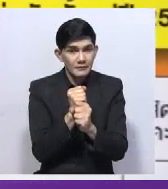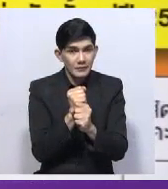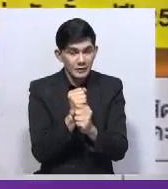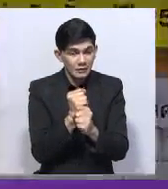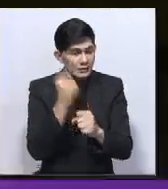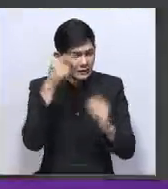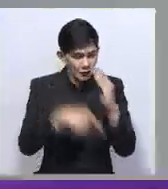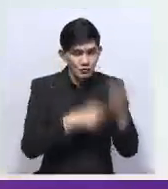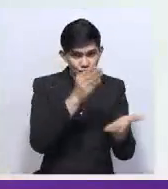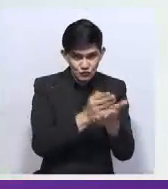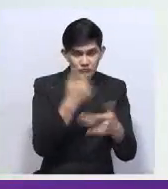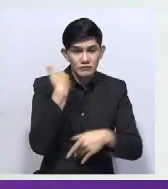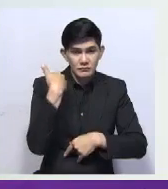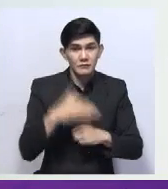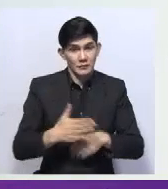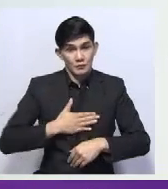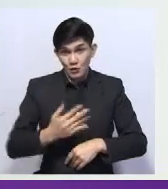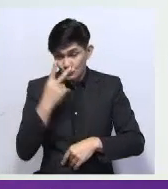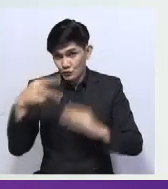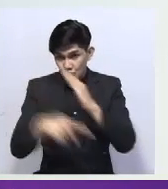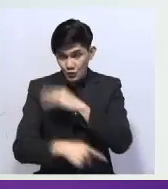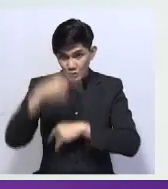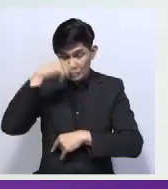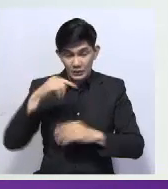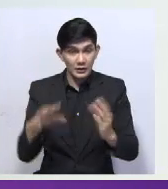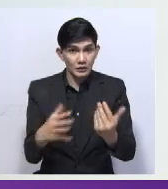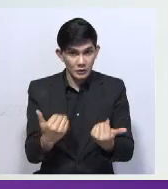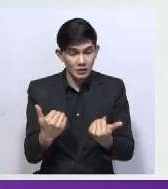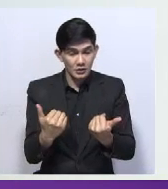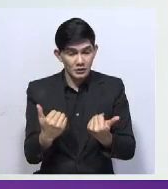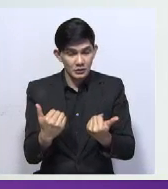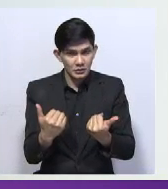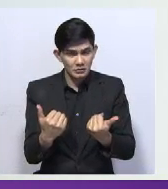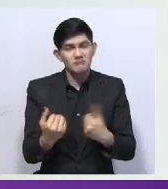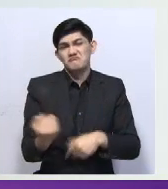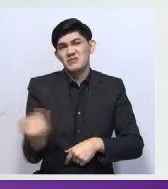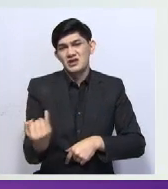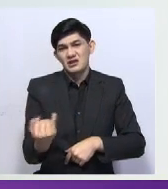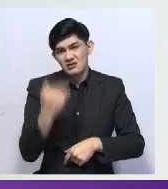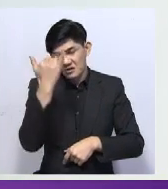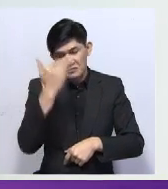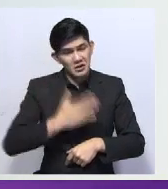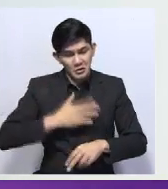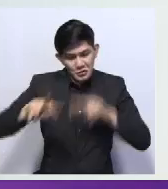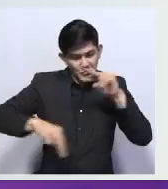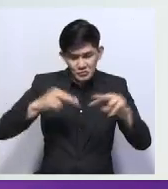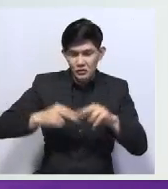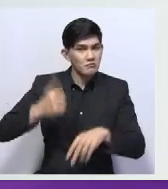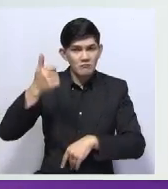ที่จะหยุดยั้งตรงนี ้ผมมองว่าการทุจริตของไทยณตอนนี้มันค่อนข้างเลวร้ายเพราะเราไม่สามารถตรวจส